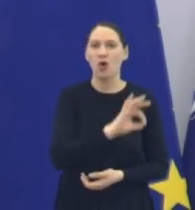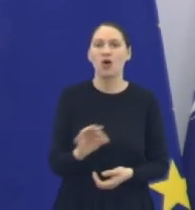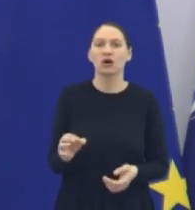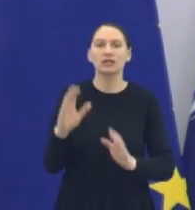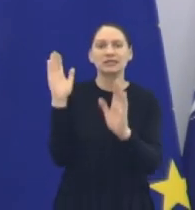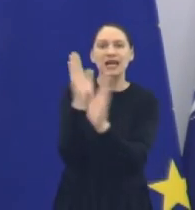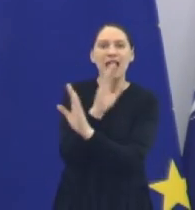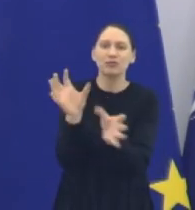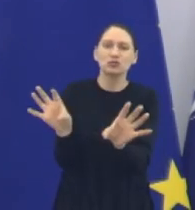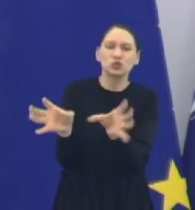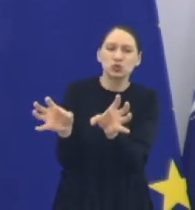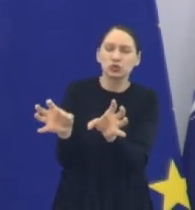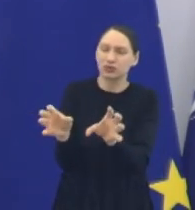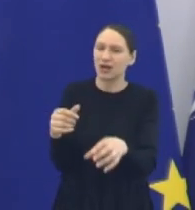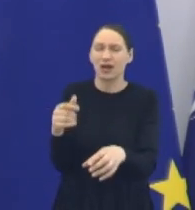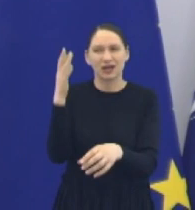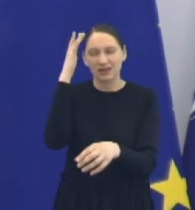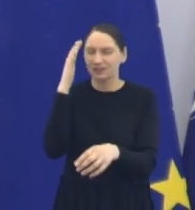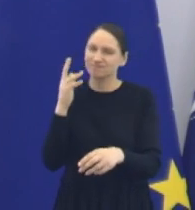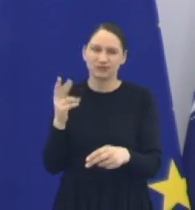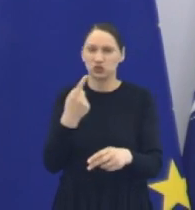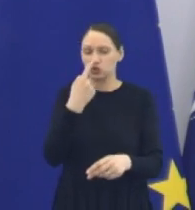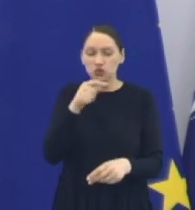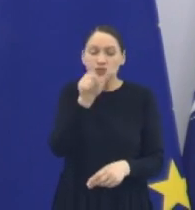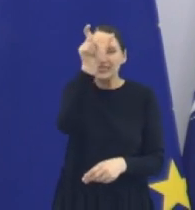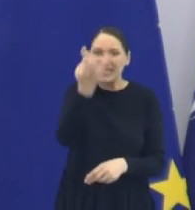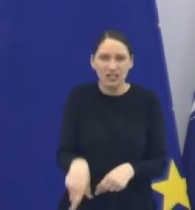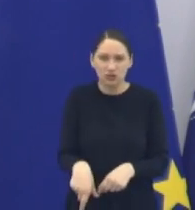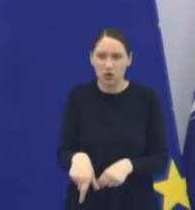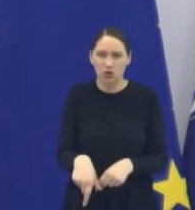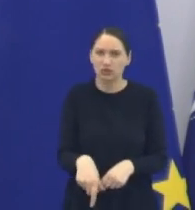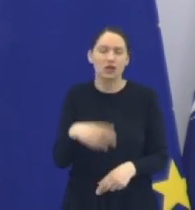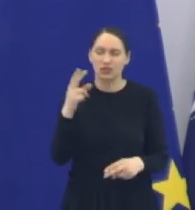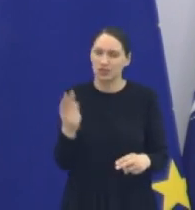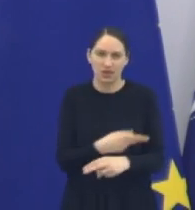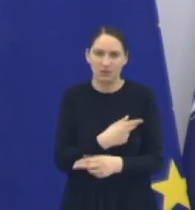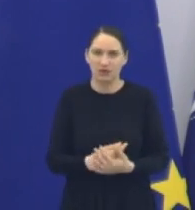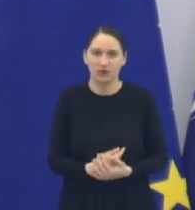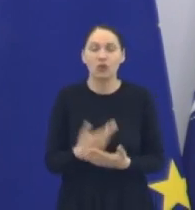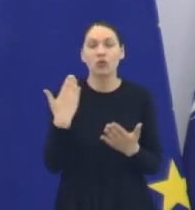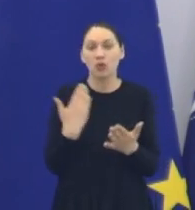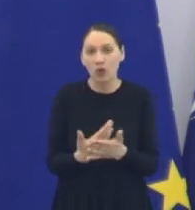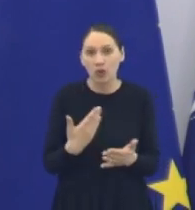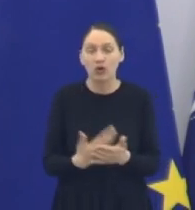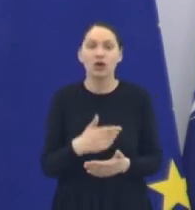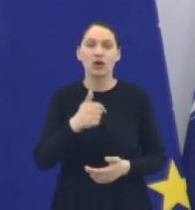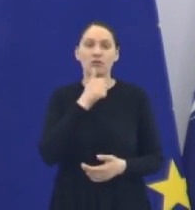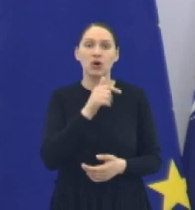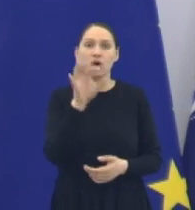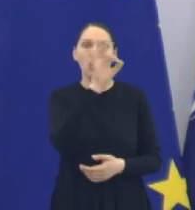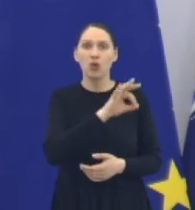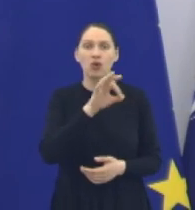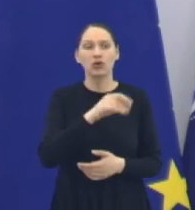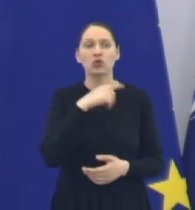didžiulė infrastruktūrinė sistema, kai kurios valstybės darė žingsnius nukreiptus ne į priklausomybės